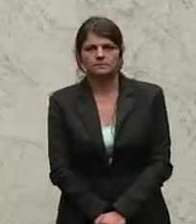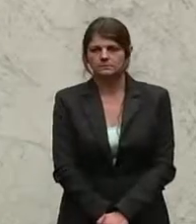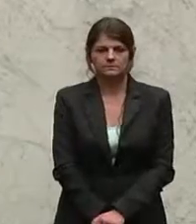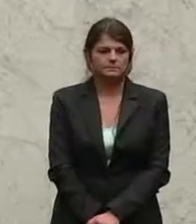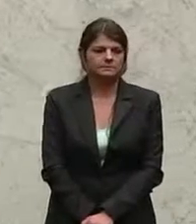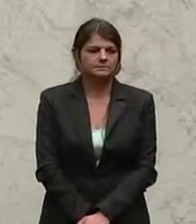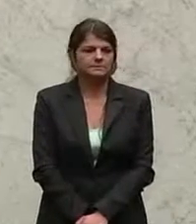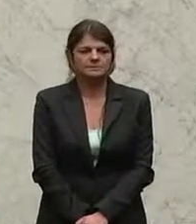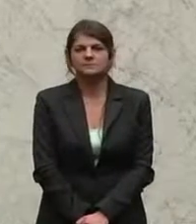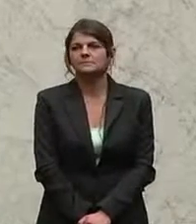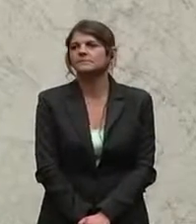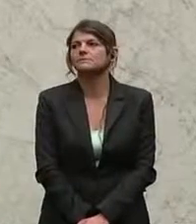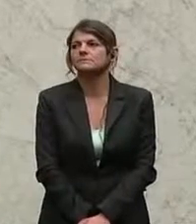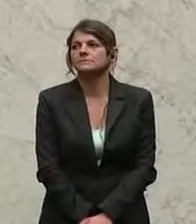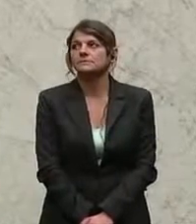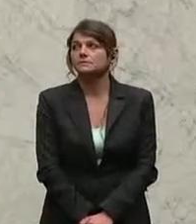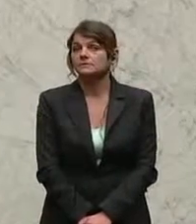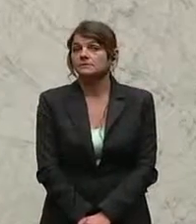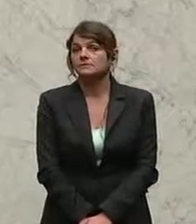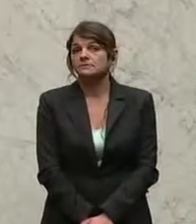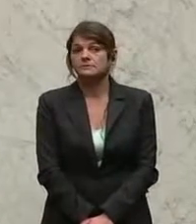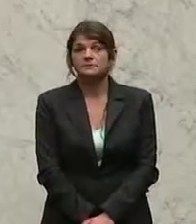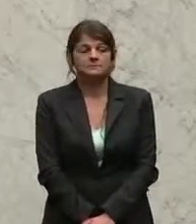enquete im juni darüber diskutiert wie diese ziele erreicht werden können